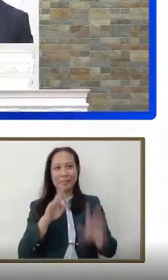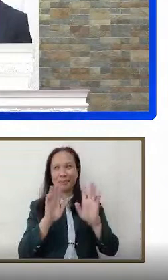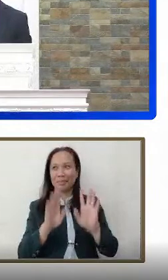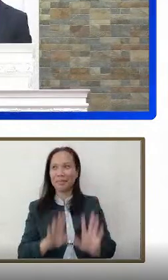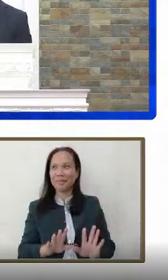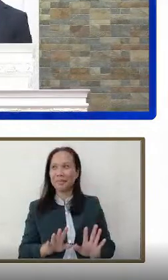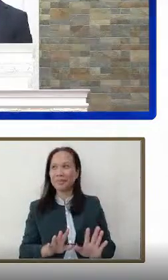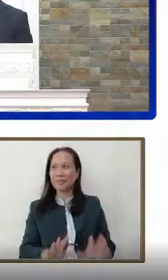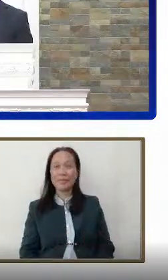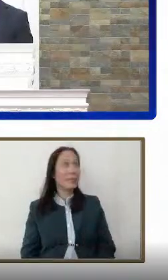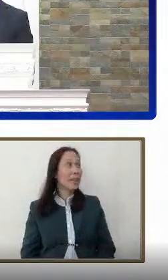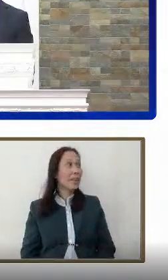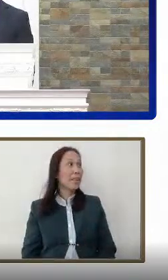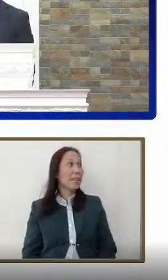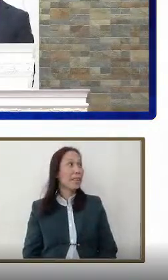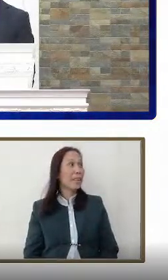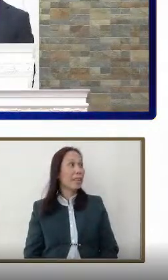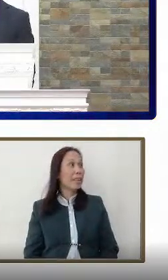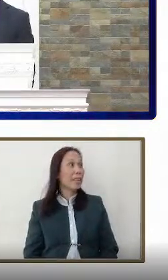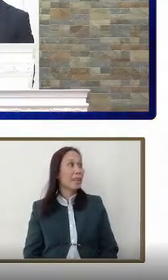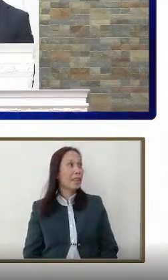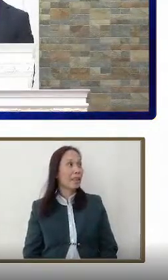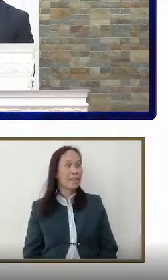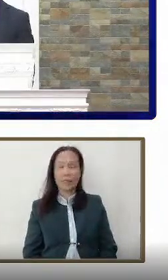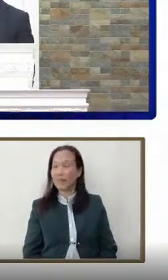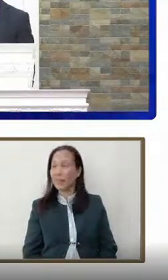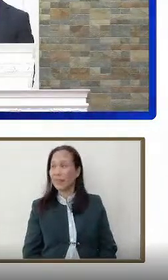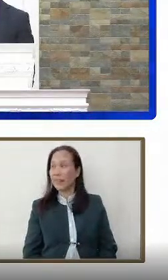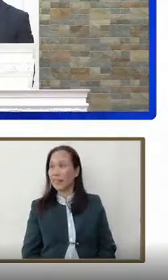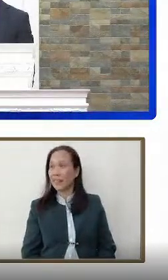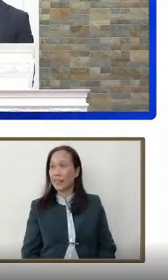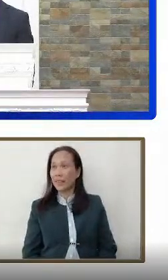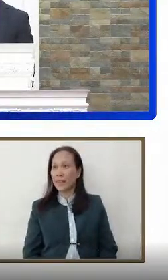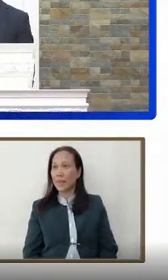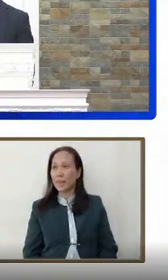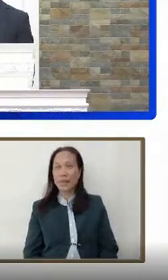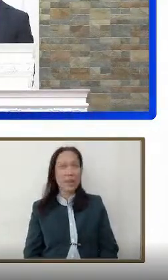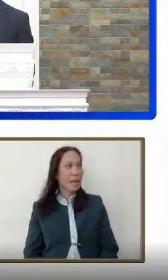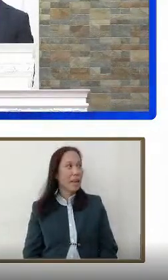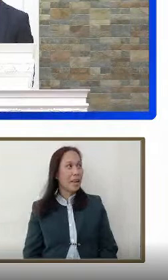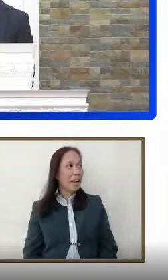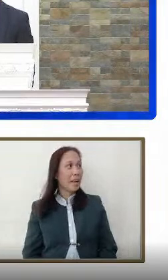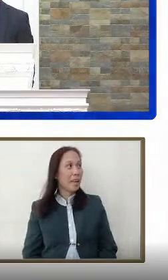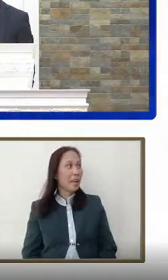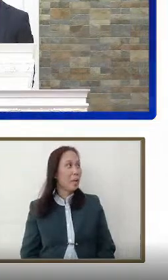Alright. Amen. Okay. Thank you. Thank you. Thank you. Thank you,